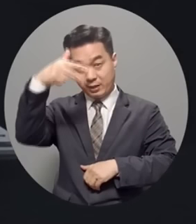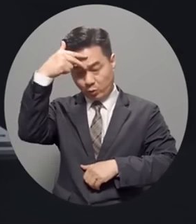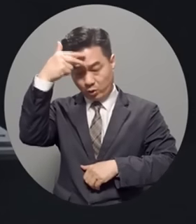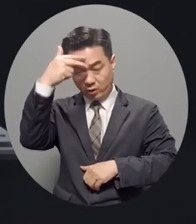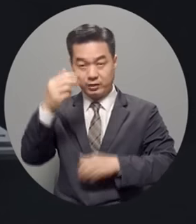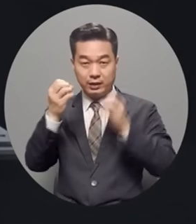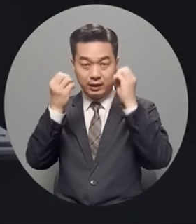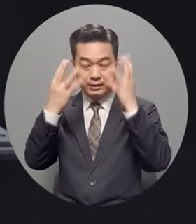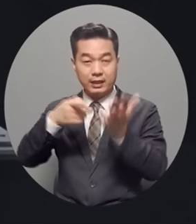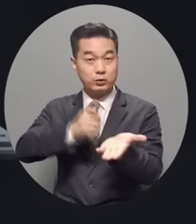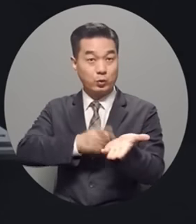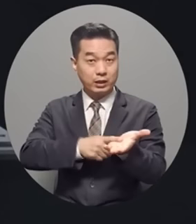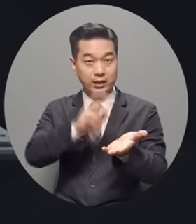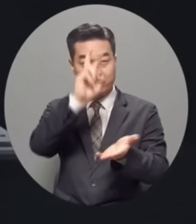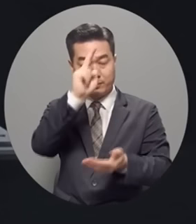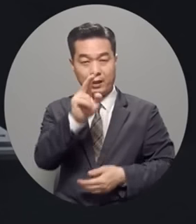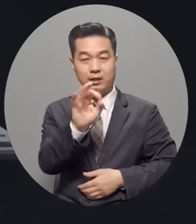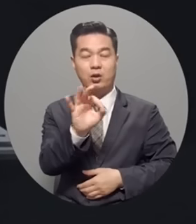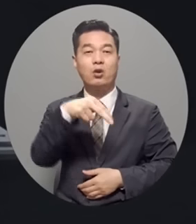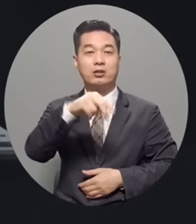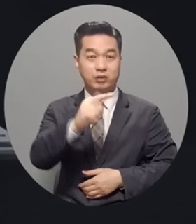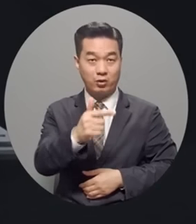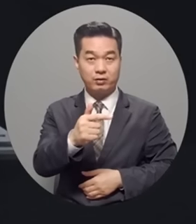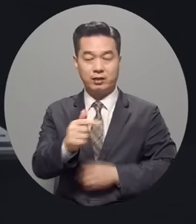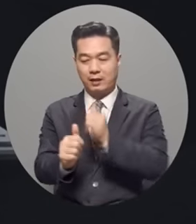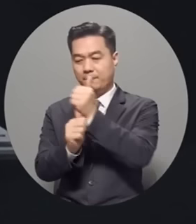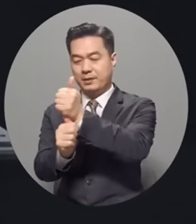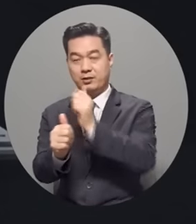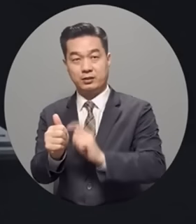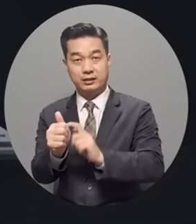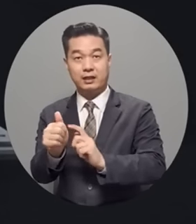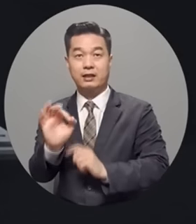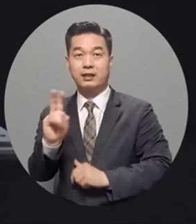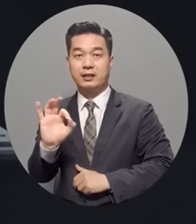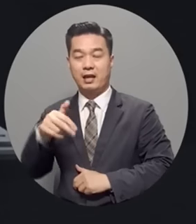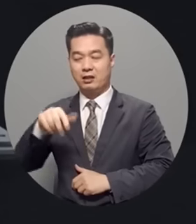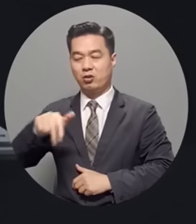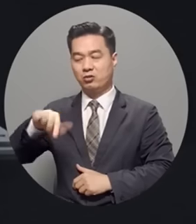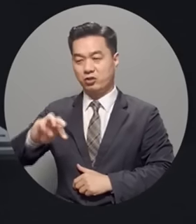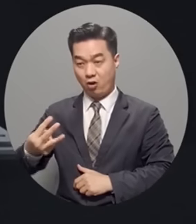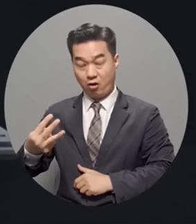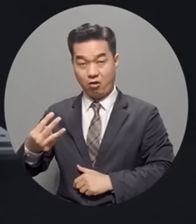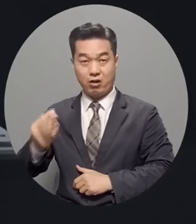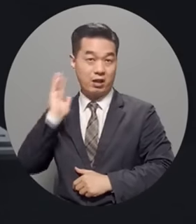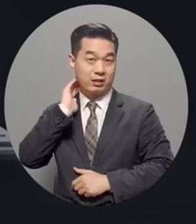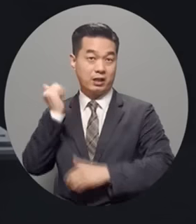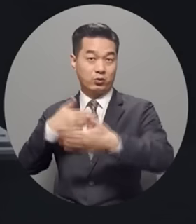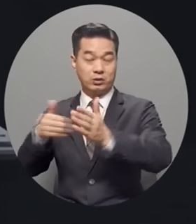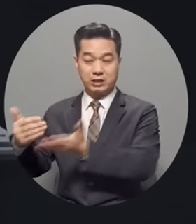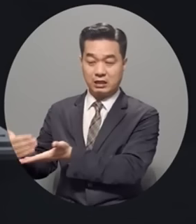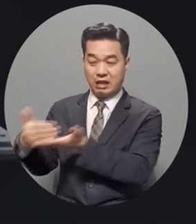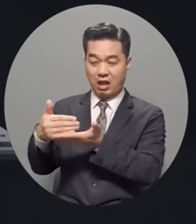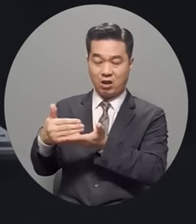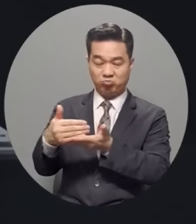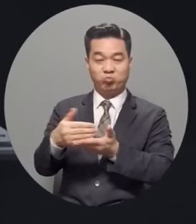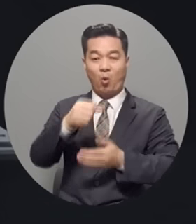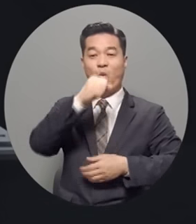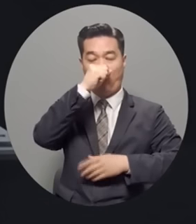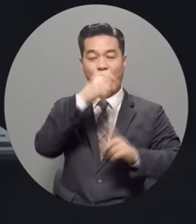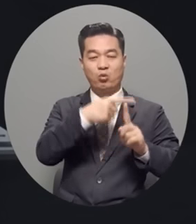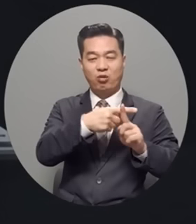국무총리로 박영선, 비서실장의 양정철 유력 검토라며 두 사람 모두 대통령실 제안에 긍정적인